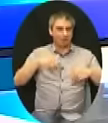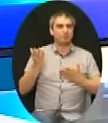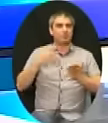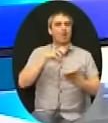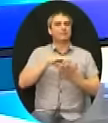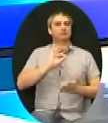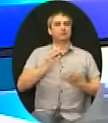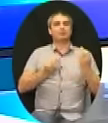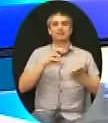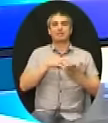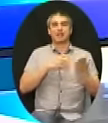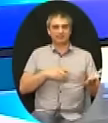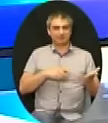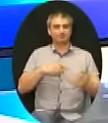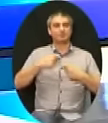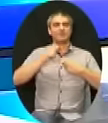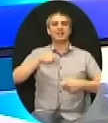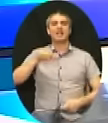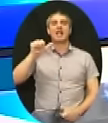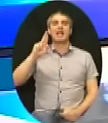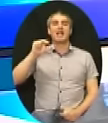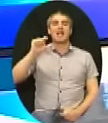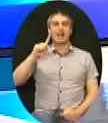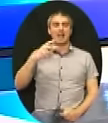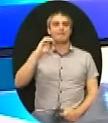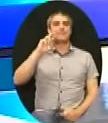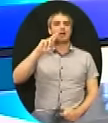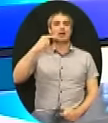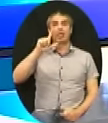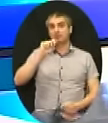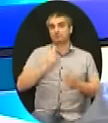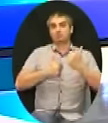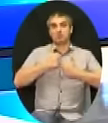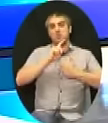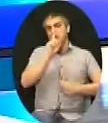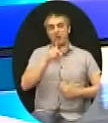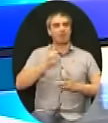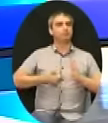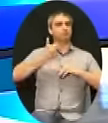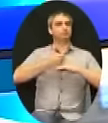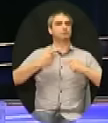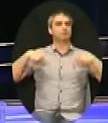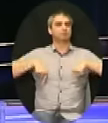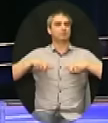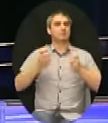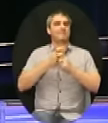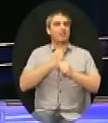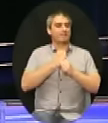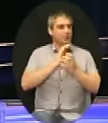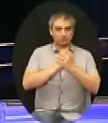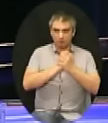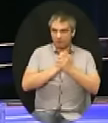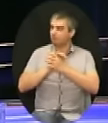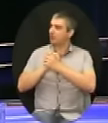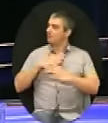האורח המרכזי של המשחק המרכזי זהו חבר הכנסת אראל מרגלית, המתמודד ככל הנראה על ראשות מפלגת העבודה. שלום אראל.